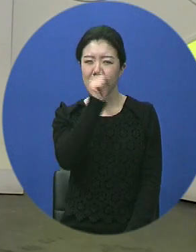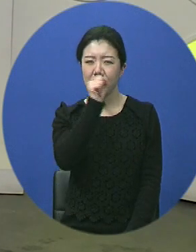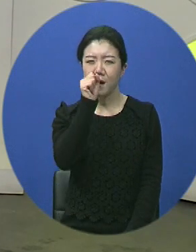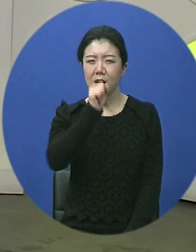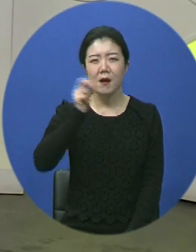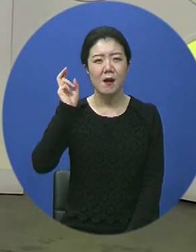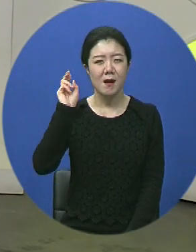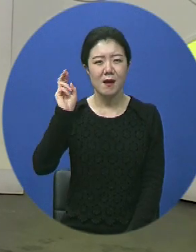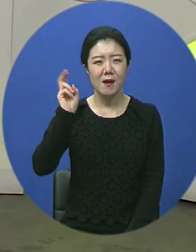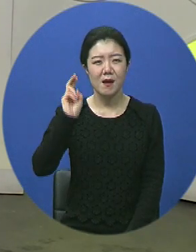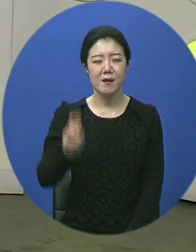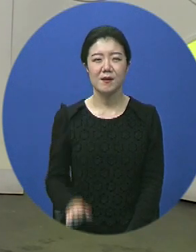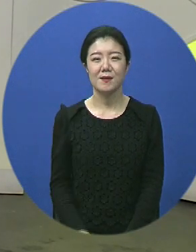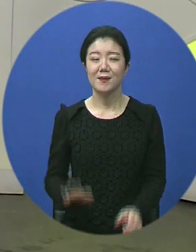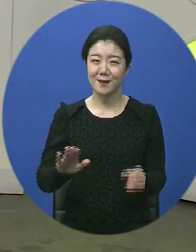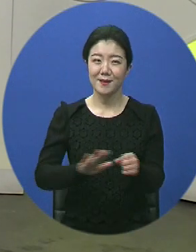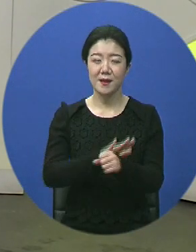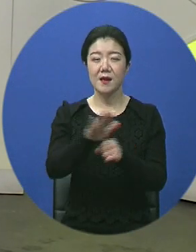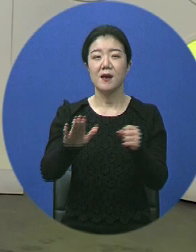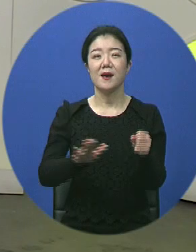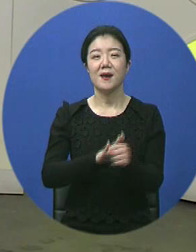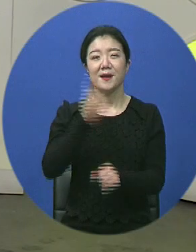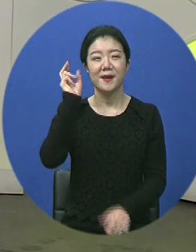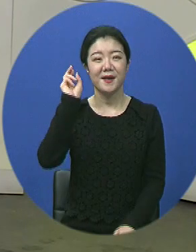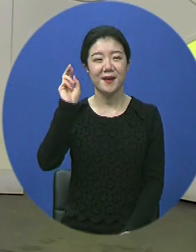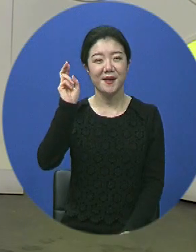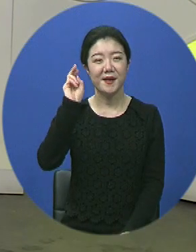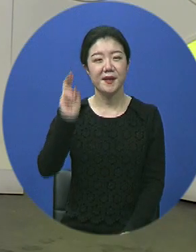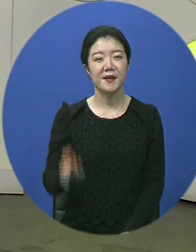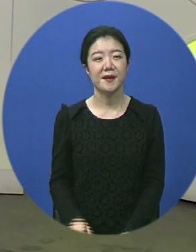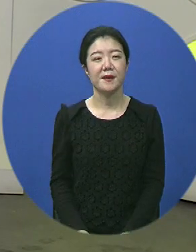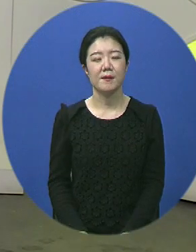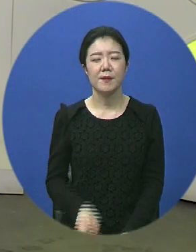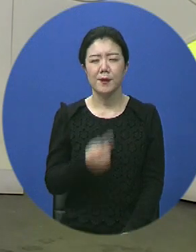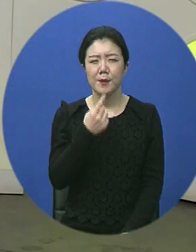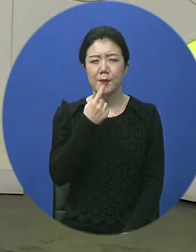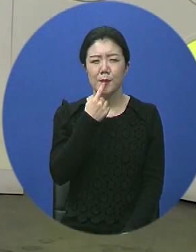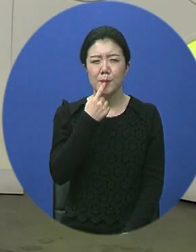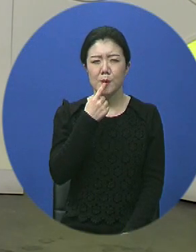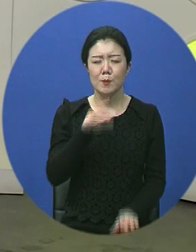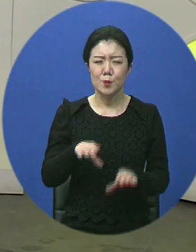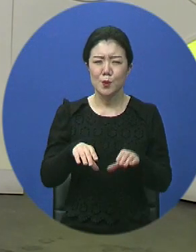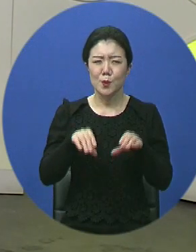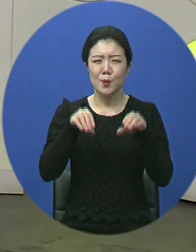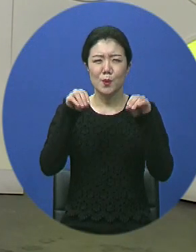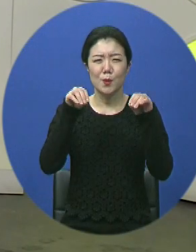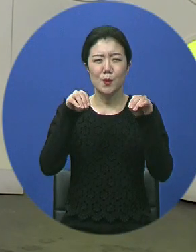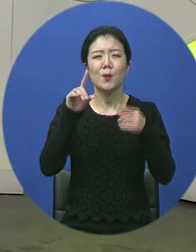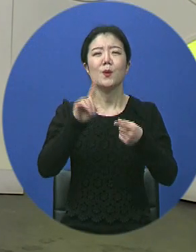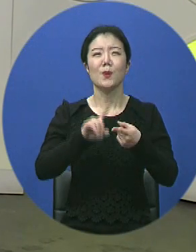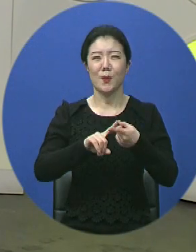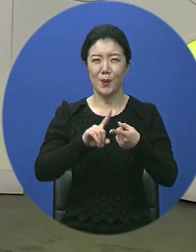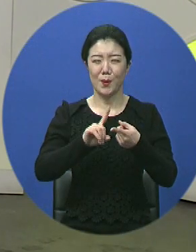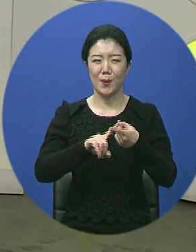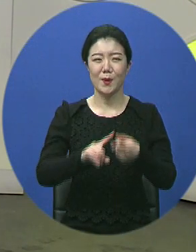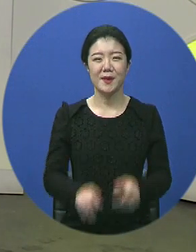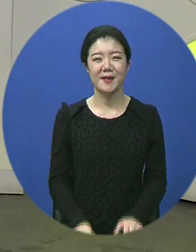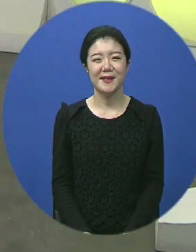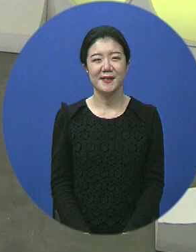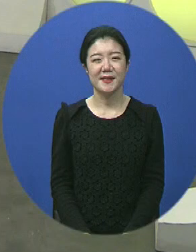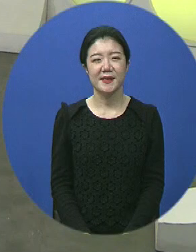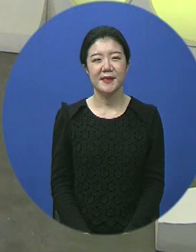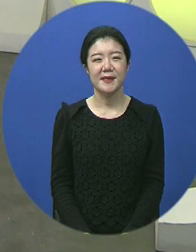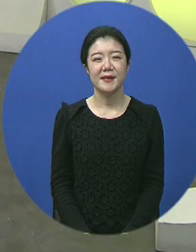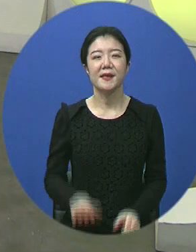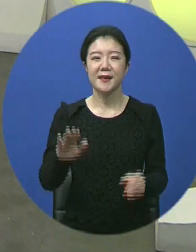좋아하나 봐, 사랑하나 봐. 입술이 쩍쩍 다 들어가는 재능.